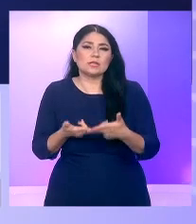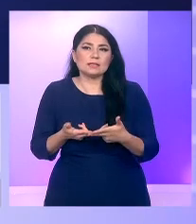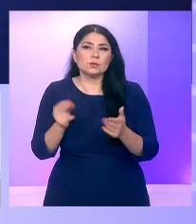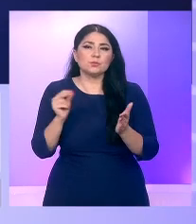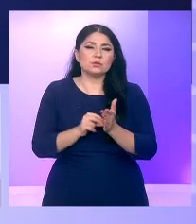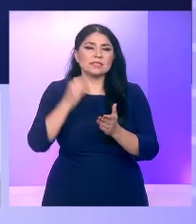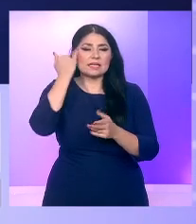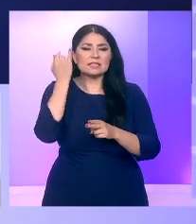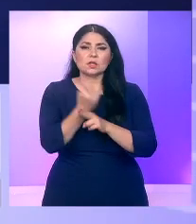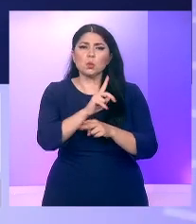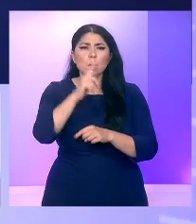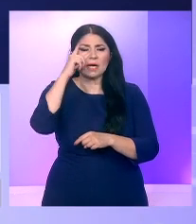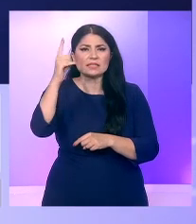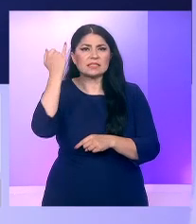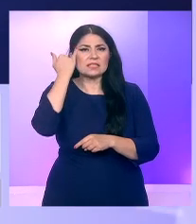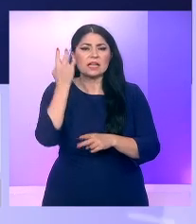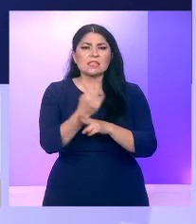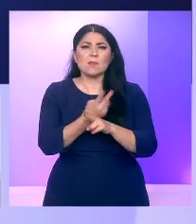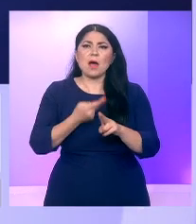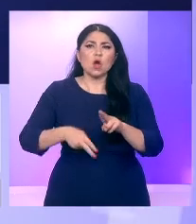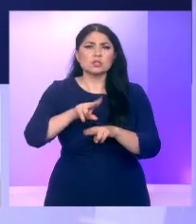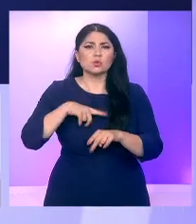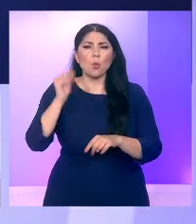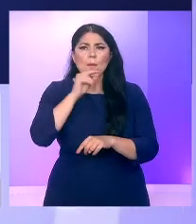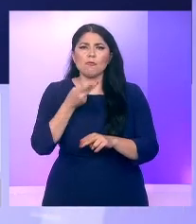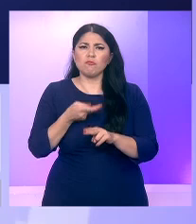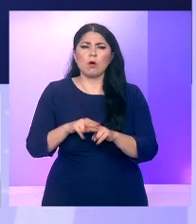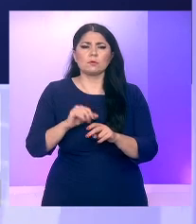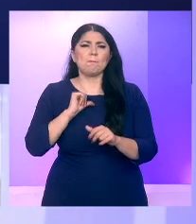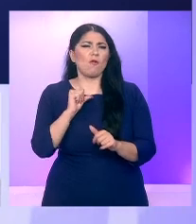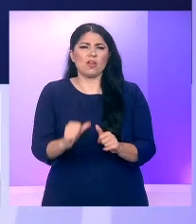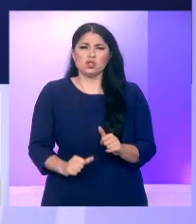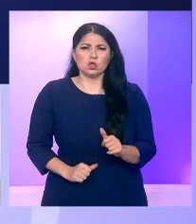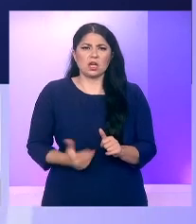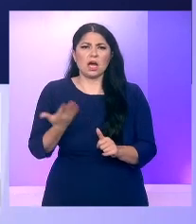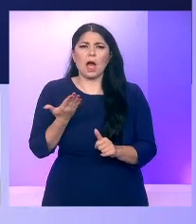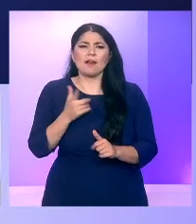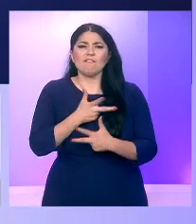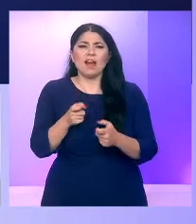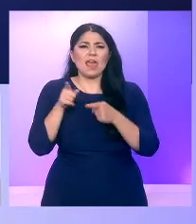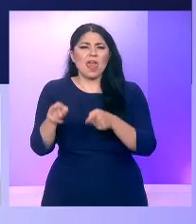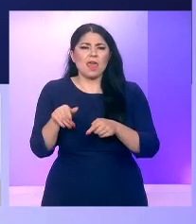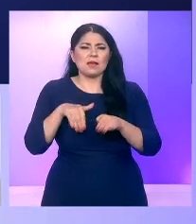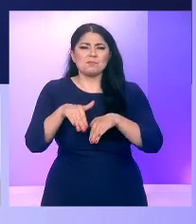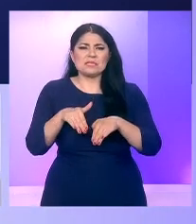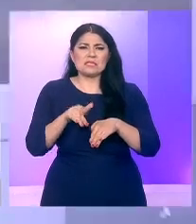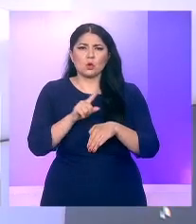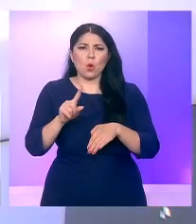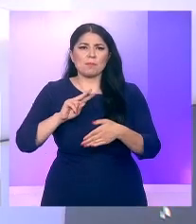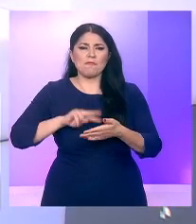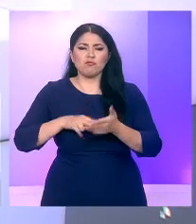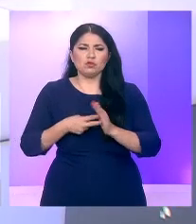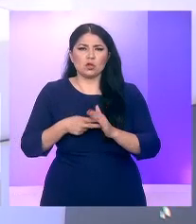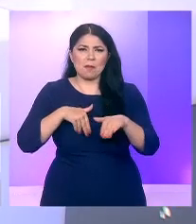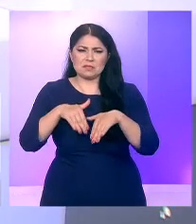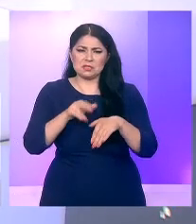de stat. Să nu vă gândiți că secretarii de stat, marea lor majoritate, sunt niște oameni foarte competenți care, fără ei, în ministerele respective, nu ar mai